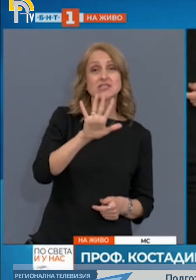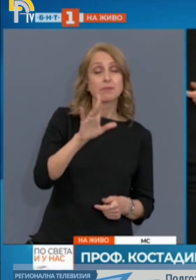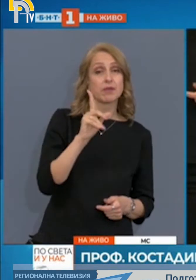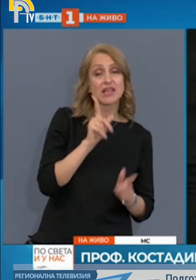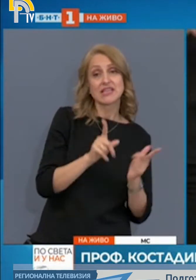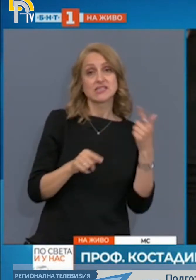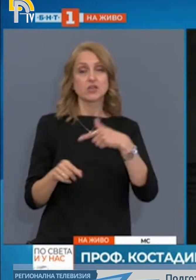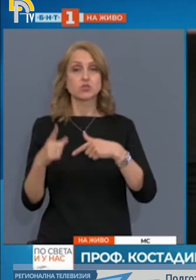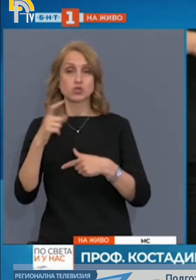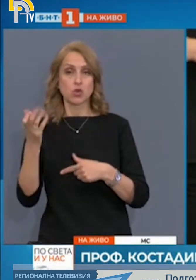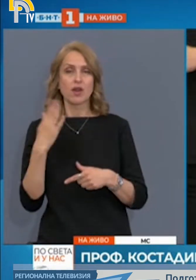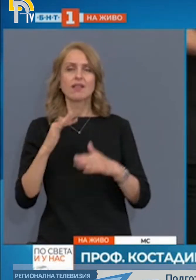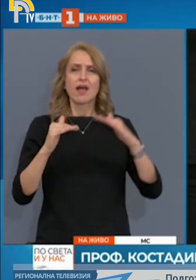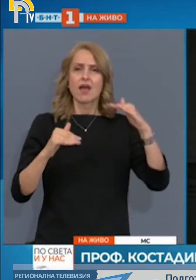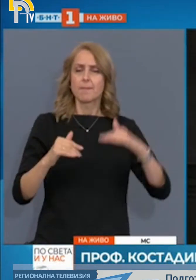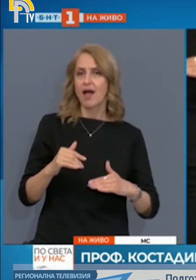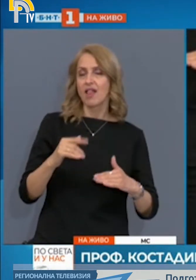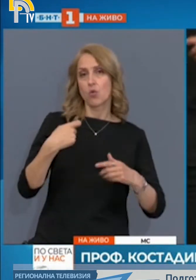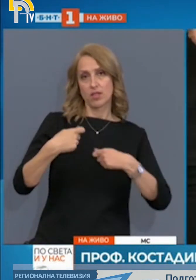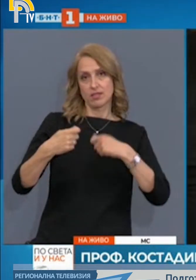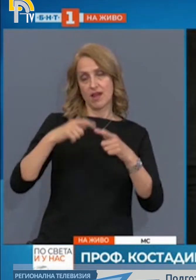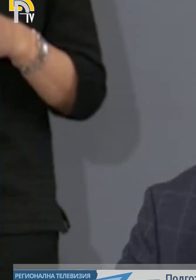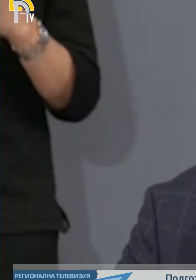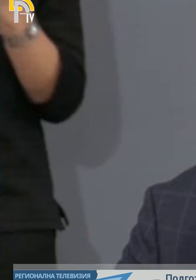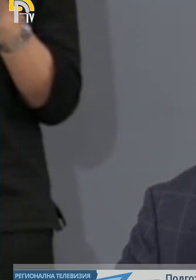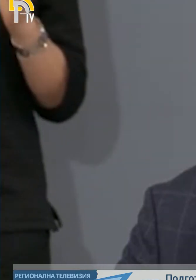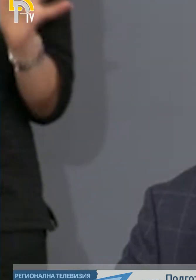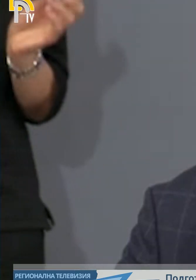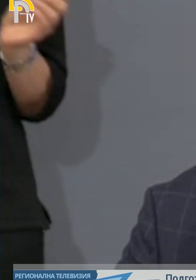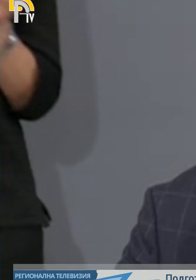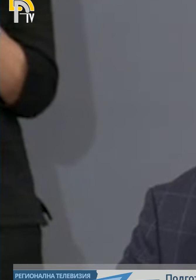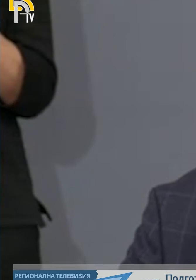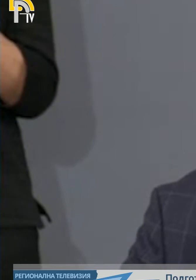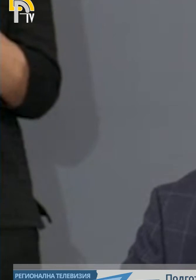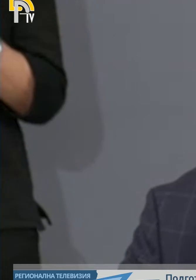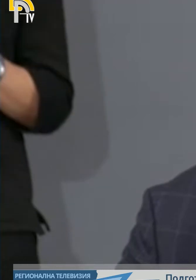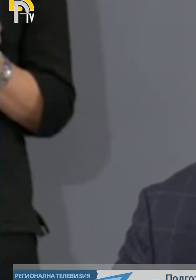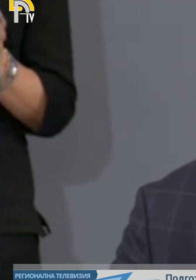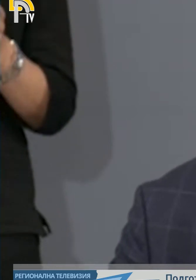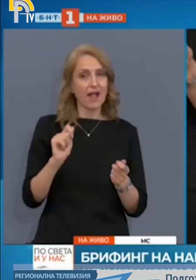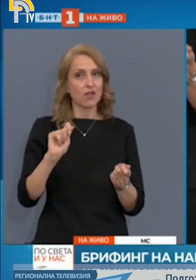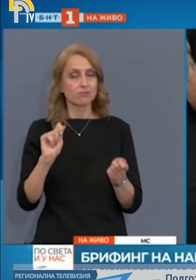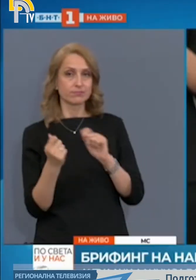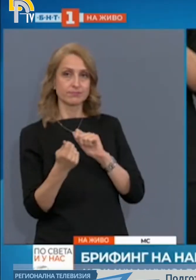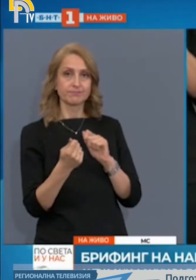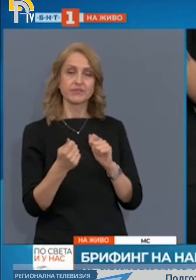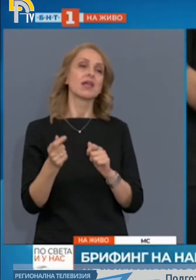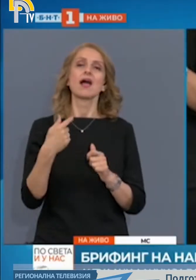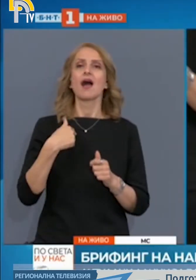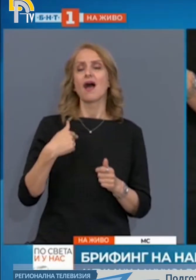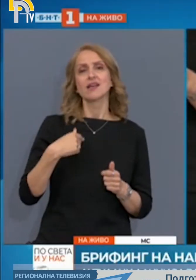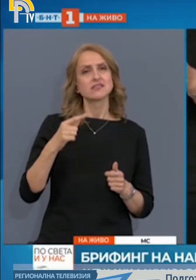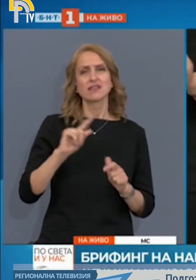а с най-низка е търговище с 31,6 на 100 хиляди. И моята прогноза, съвсем така, без да